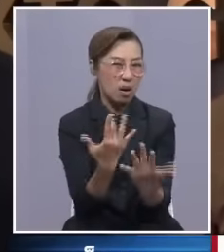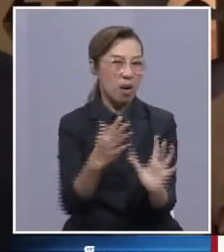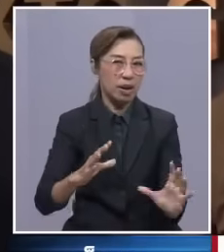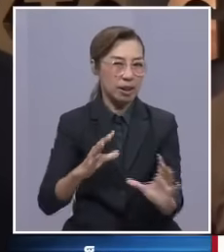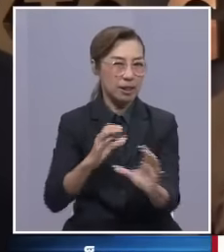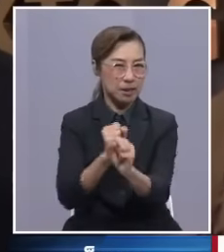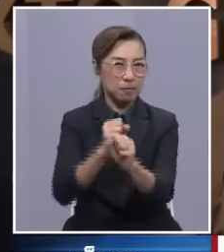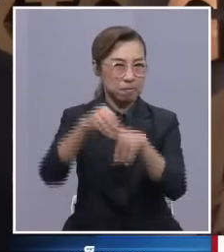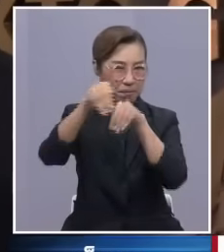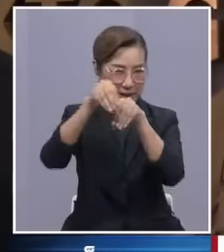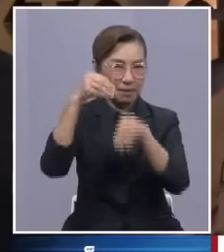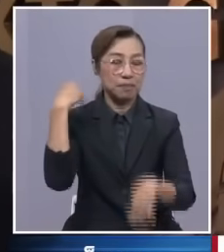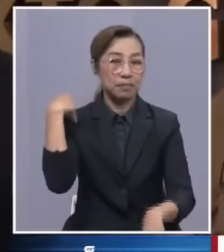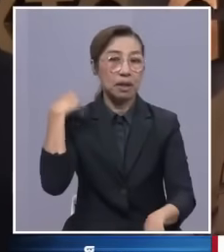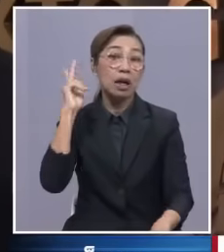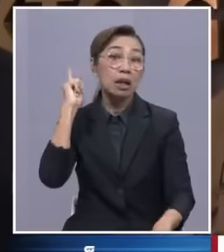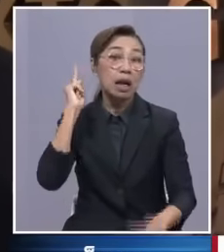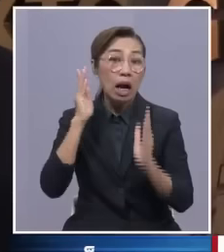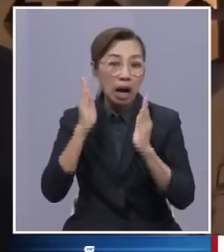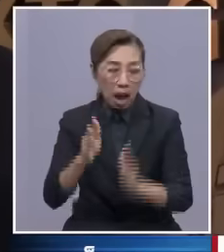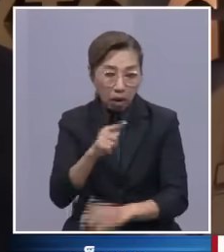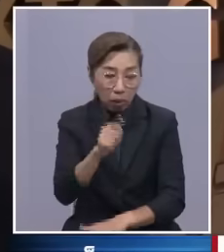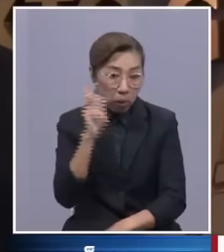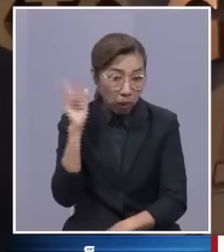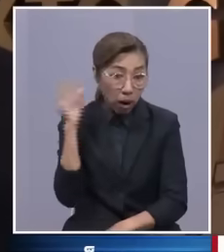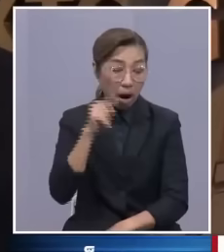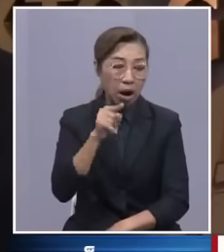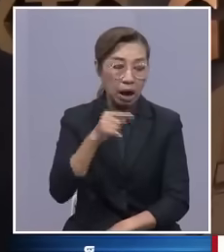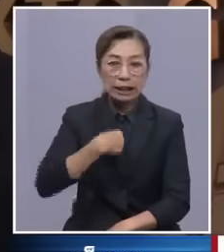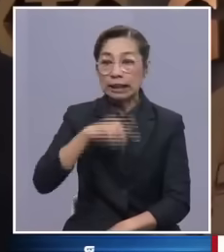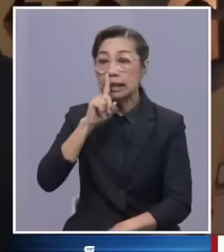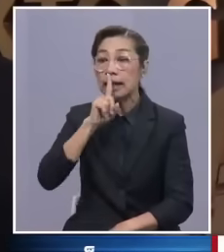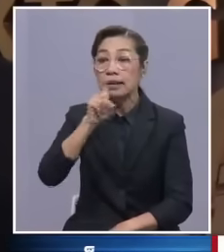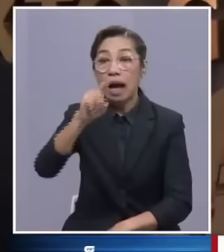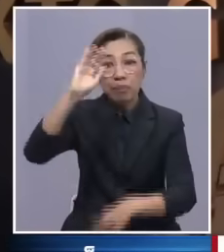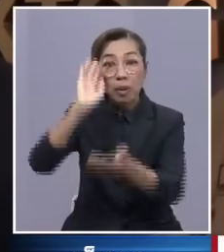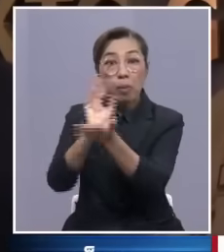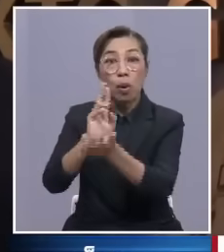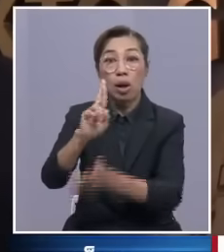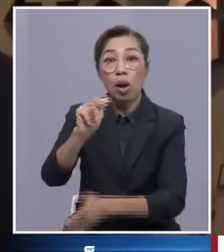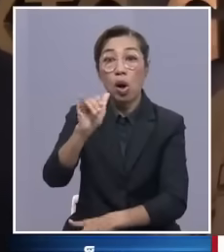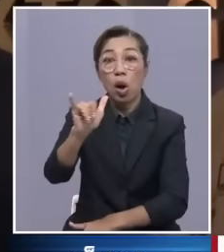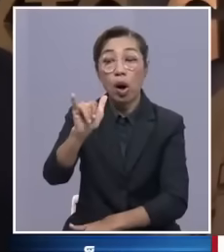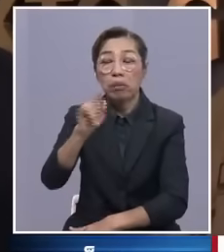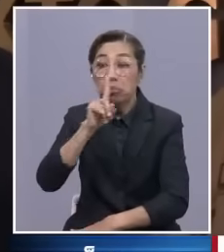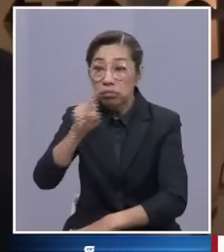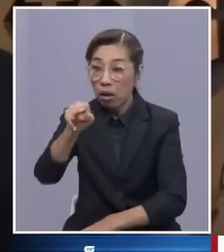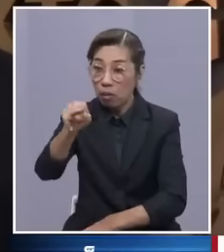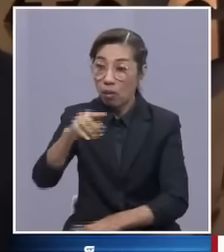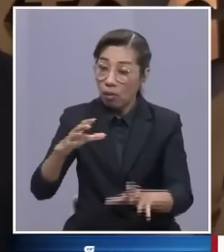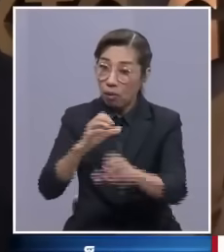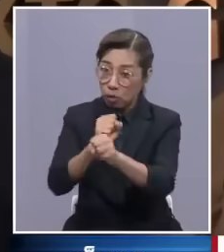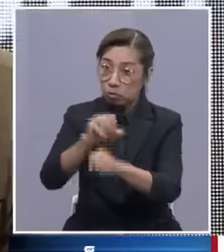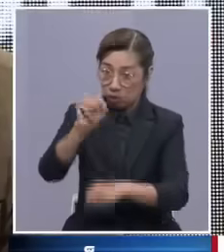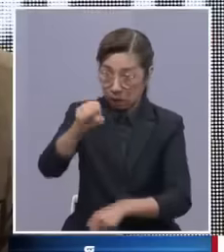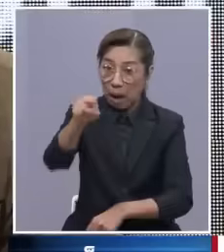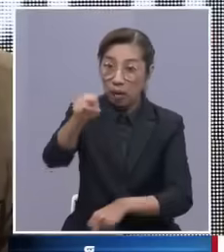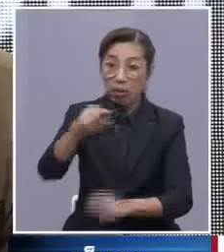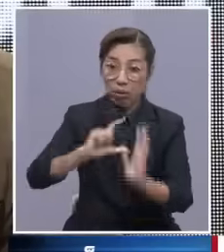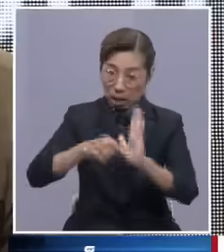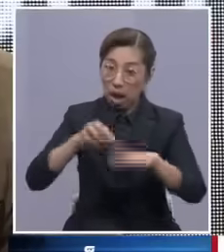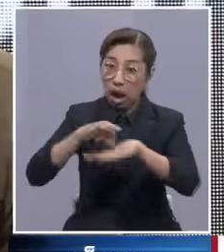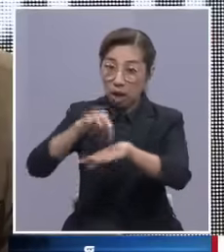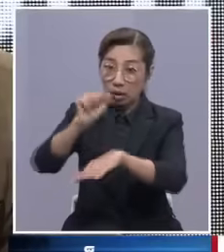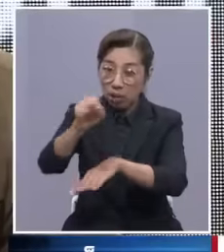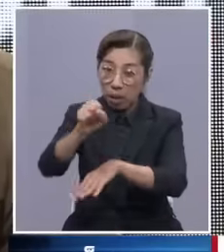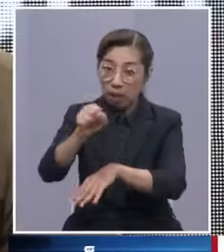ละคือนักข่าวพอได้กระแสข่าวนี้มาก็ต้องถามไปที่เจ้าตัวนะก็ต้องถามไปที่บิ๊กรอยว่าตกลงข่าวนี้จริงเท็จอย่างไ ร